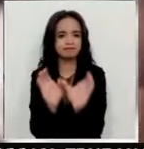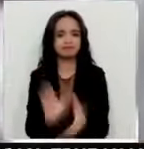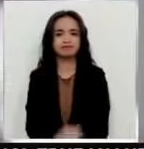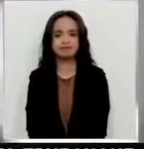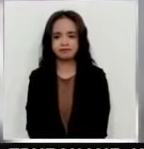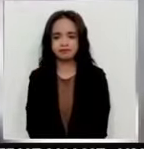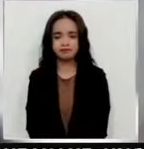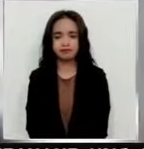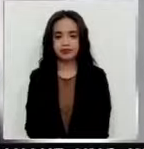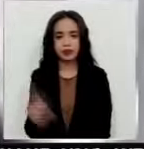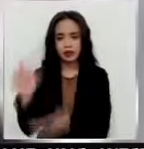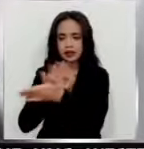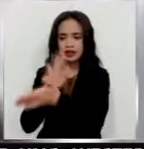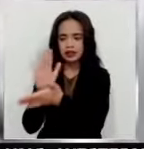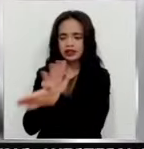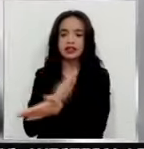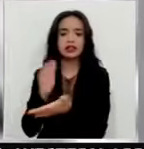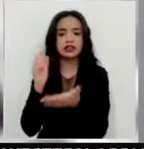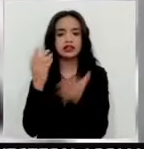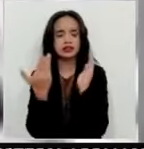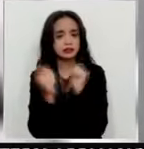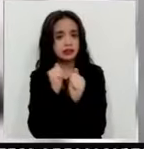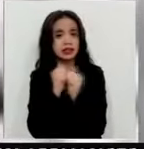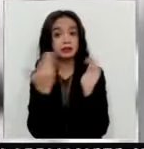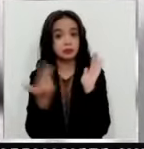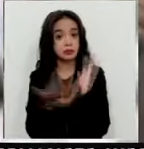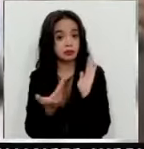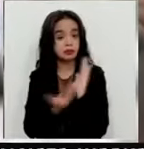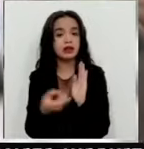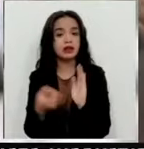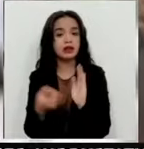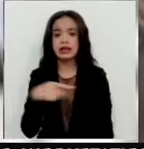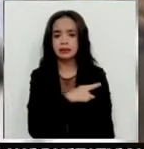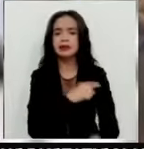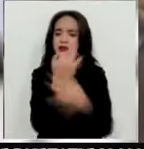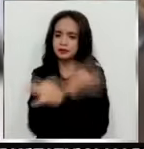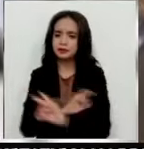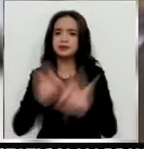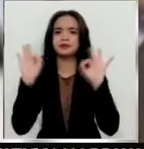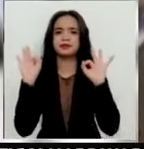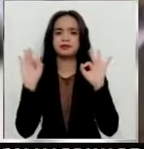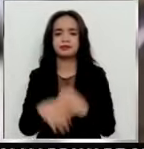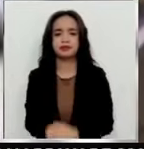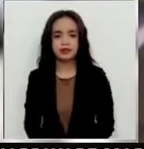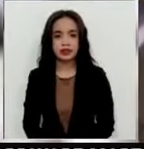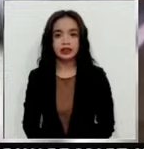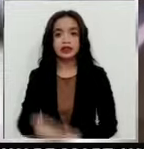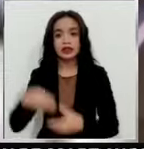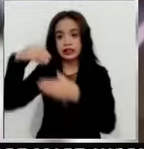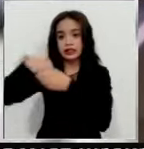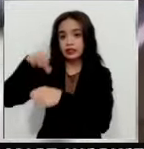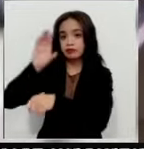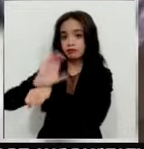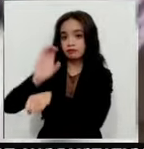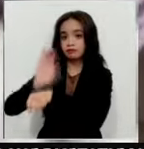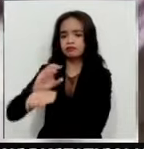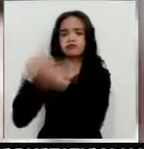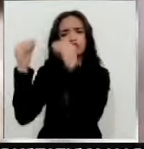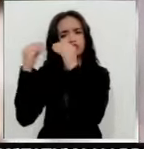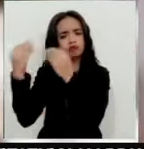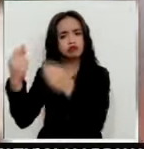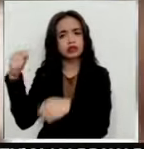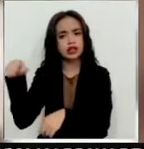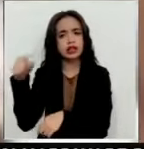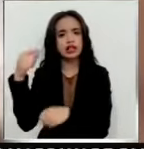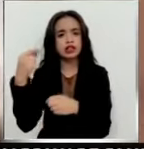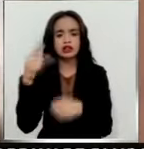na yan? Nagpapatunay na kami ay laya na. Sa loob ng chapel, itinuro sa amin ni Nanay Laila